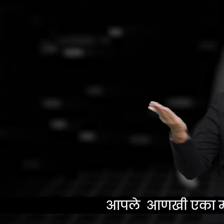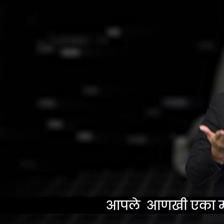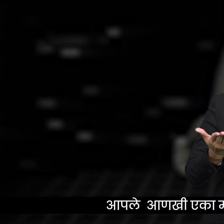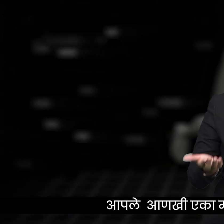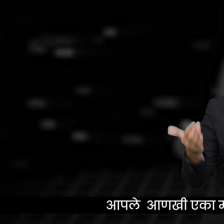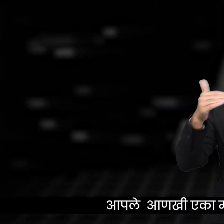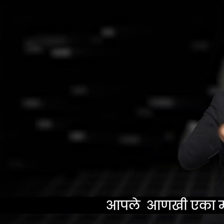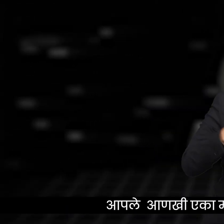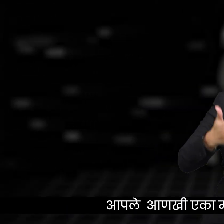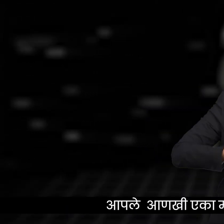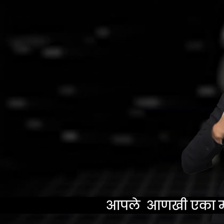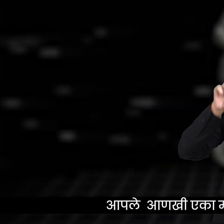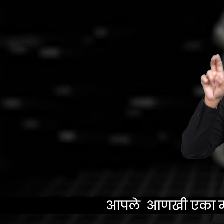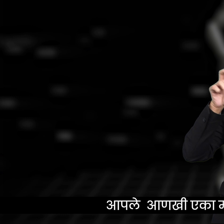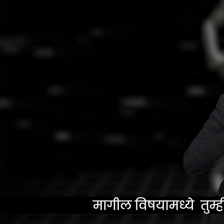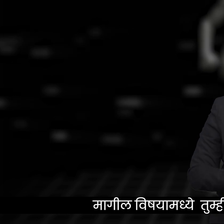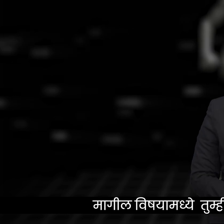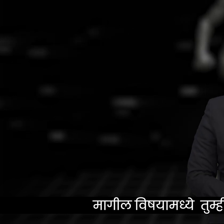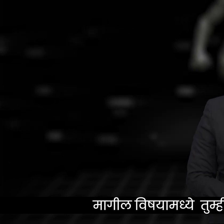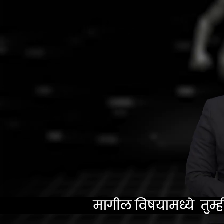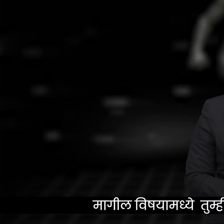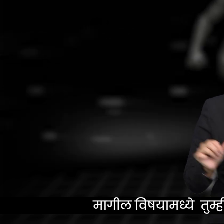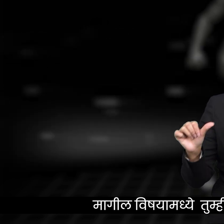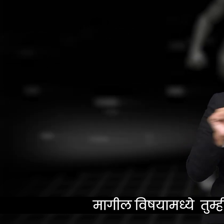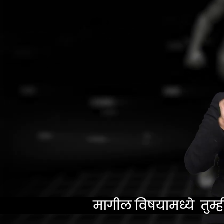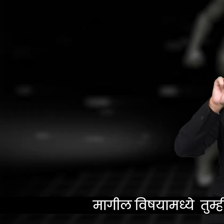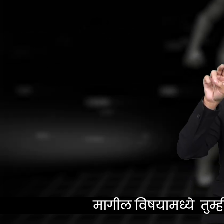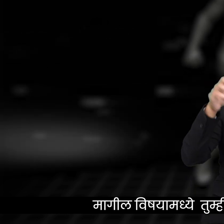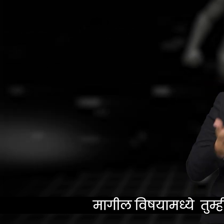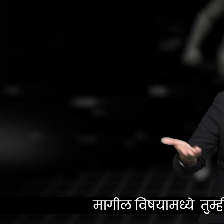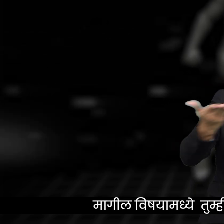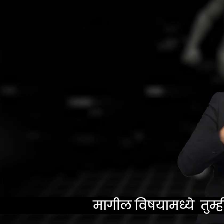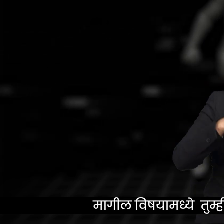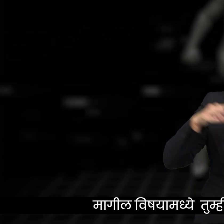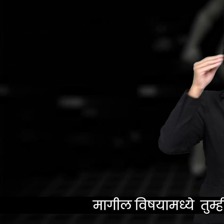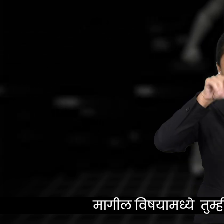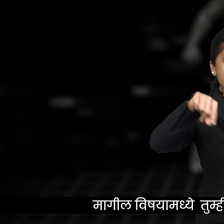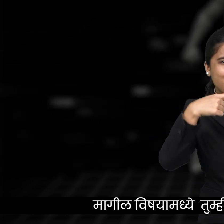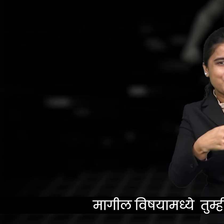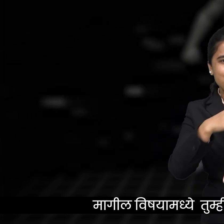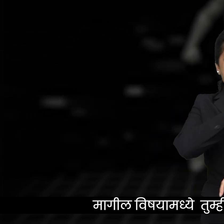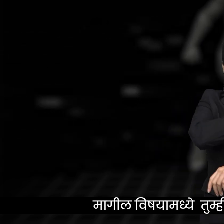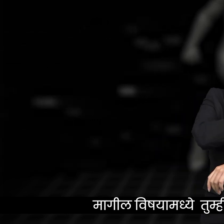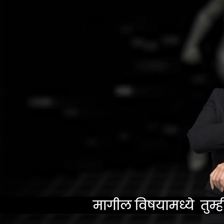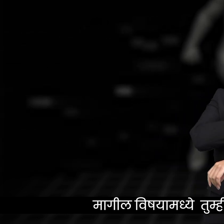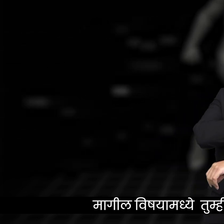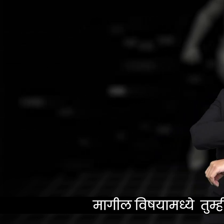आणखीन एका मनोरंजक विषयामध्ये स्वागत आहे। मागील विषयामध्ये तुम्ही स्नायू आणि सांधे याबद्दल शिकलात।